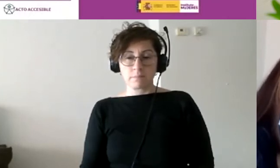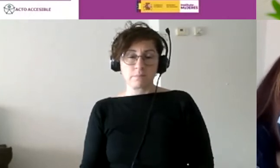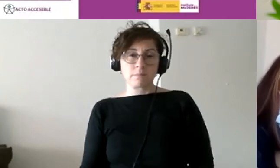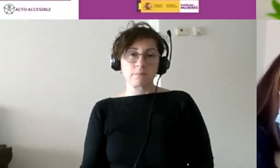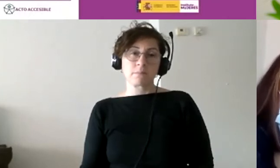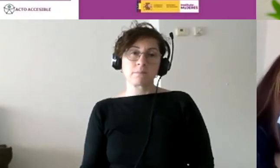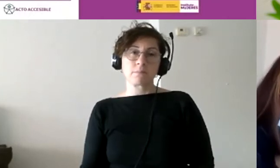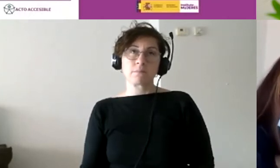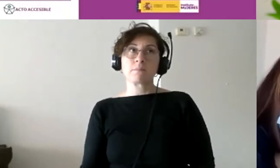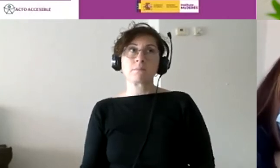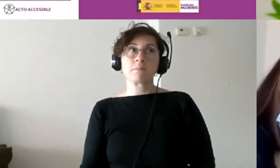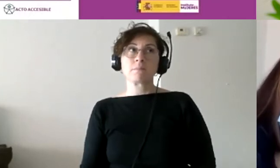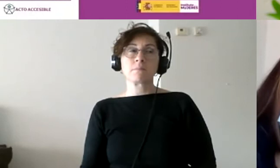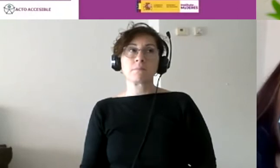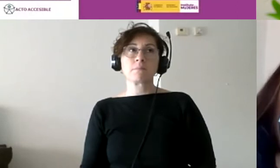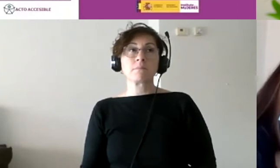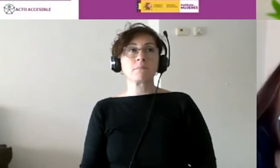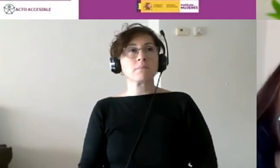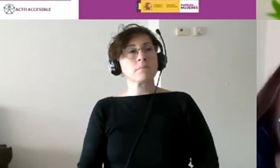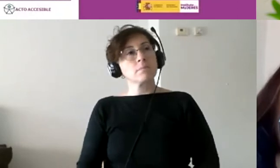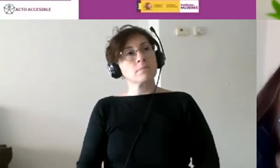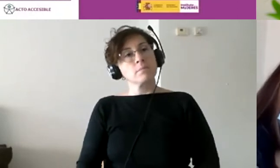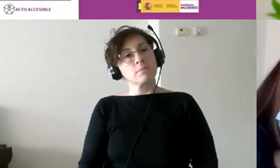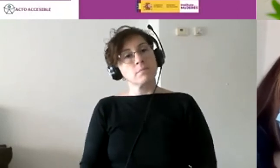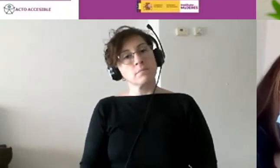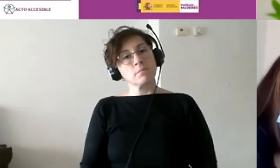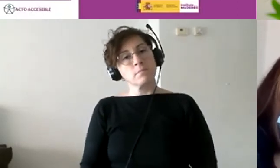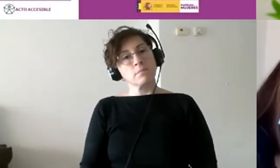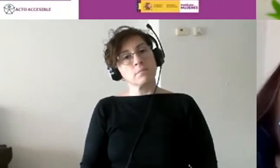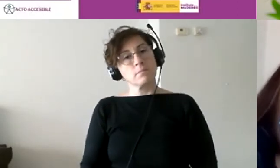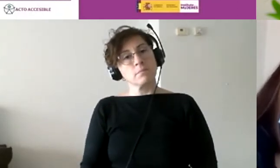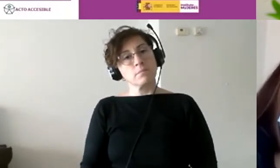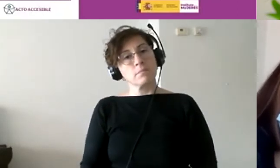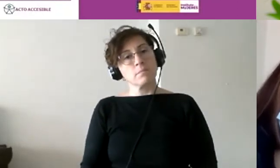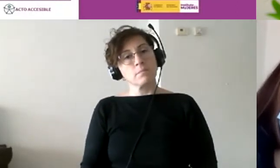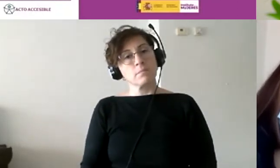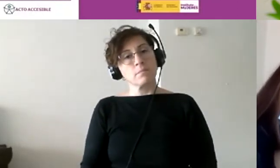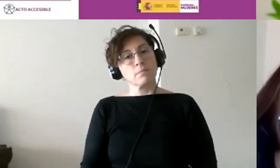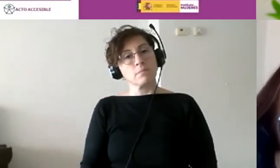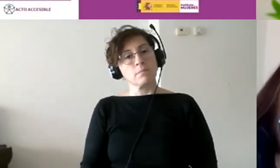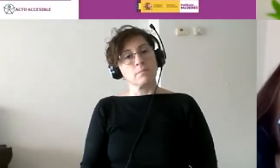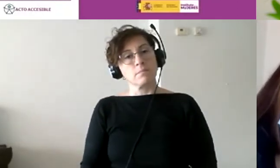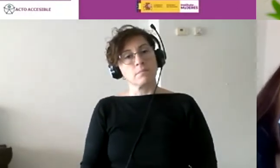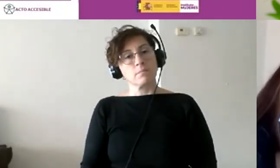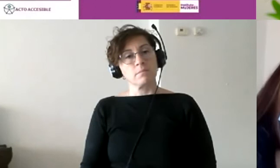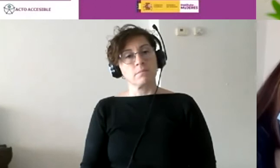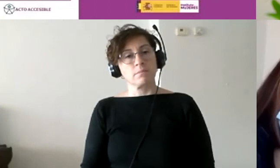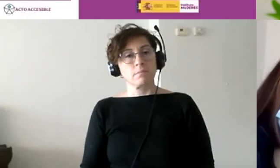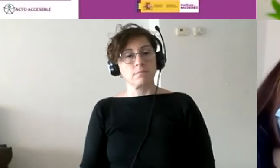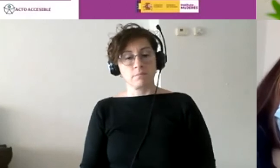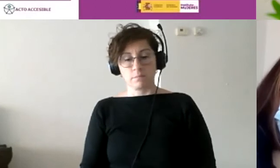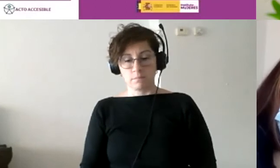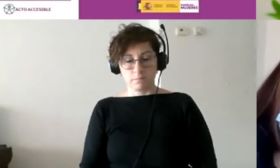Маріуполь, Рубіжне, Сєвєродонецьк, Кремінна. Жінки з інвалідністю мусять знаходитися в підвалі